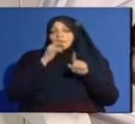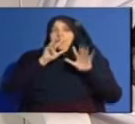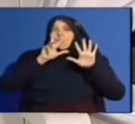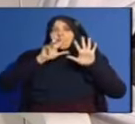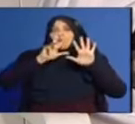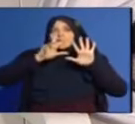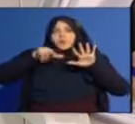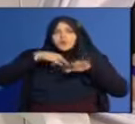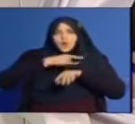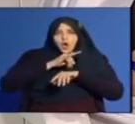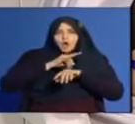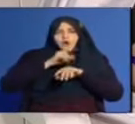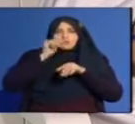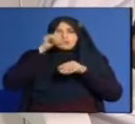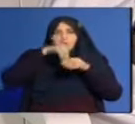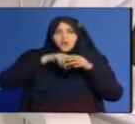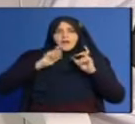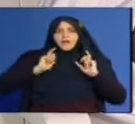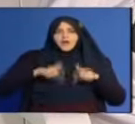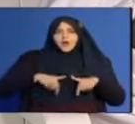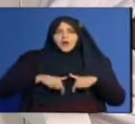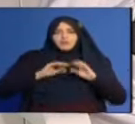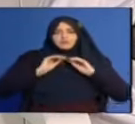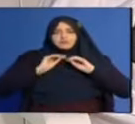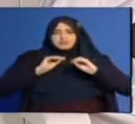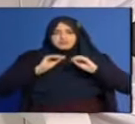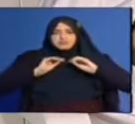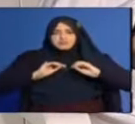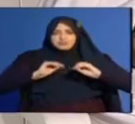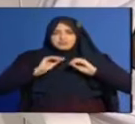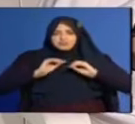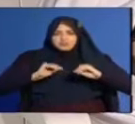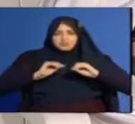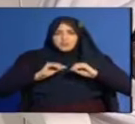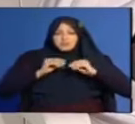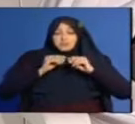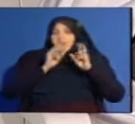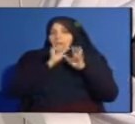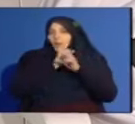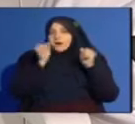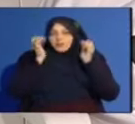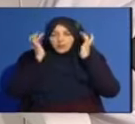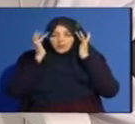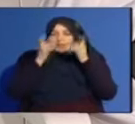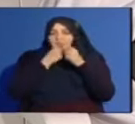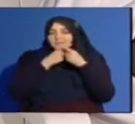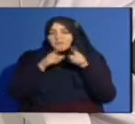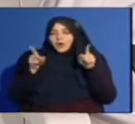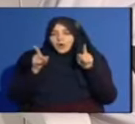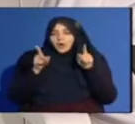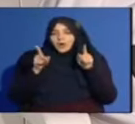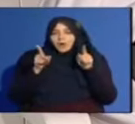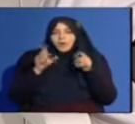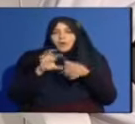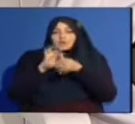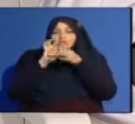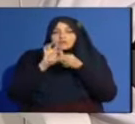كريم في المدرسة ويتلقون ثقافة غريبة عن دينهم وعن